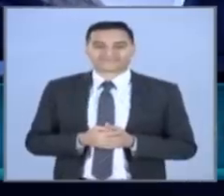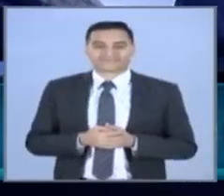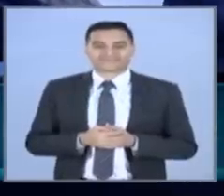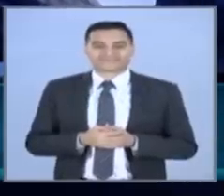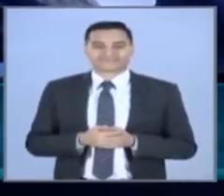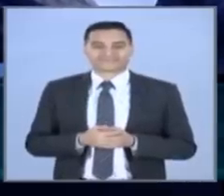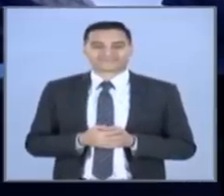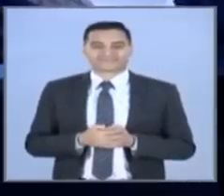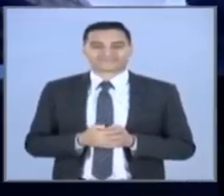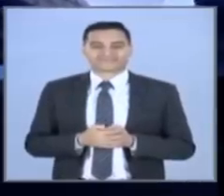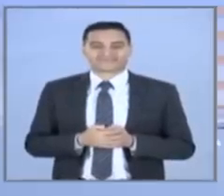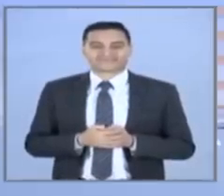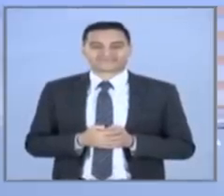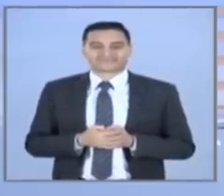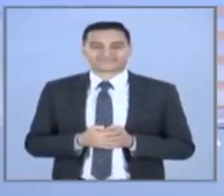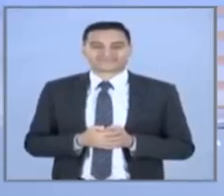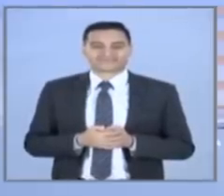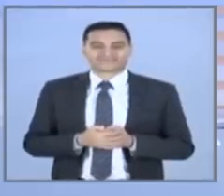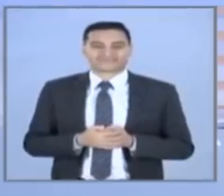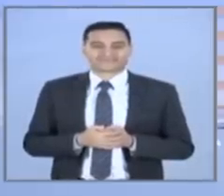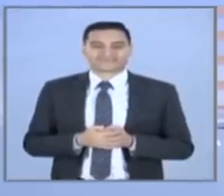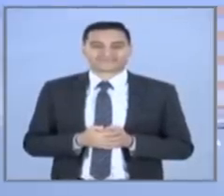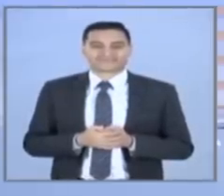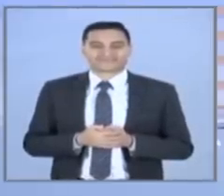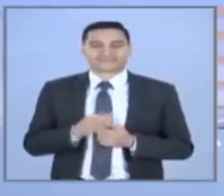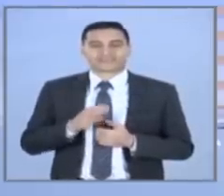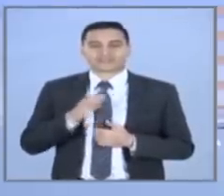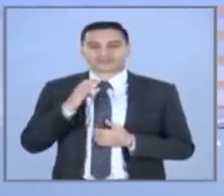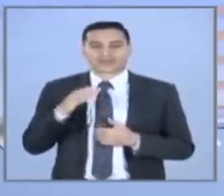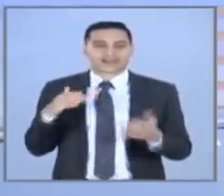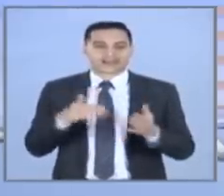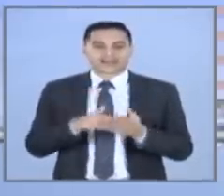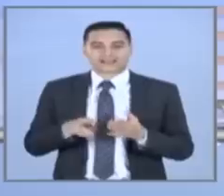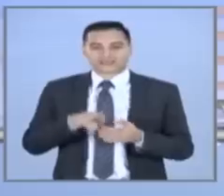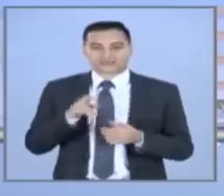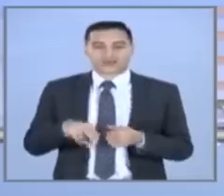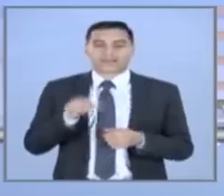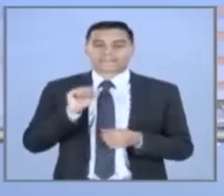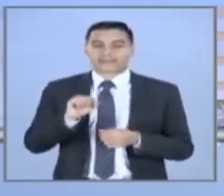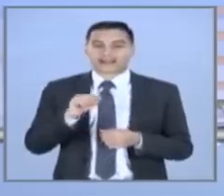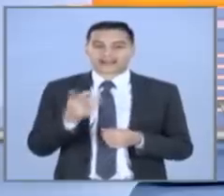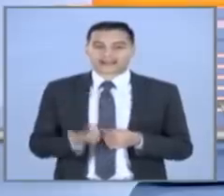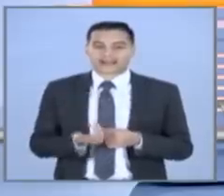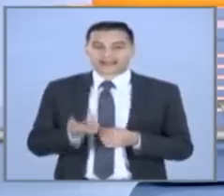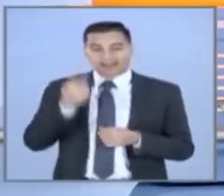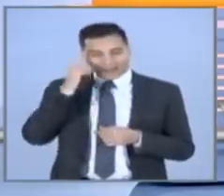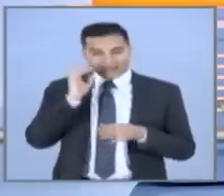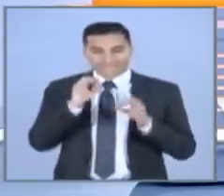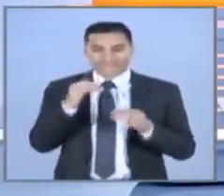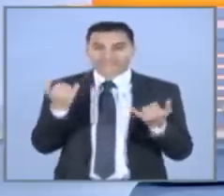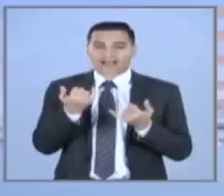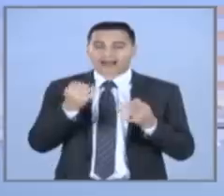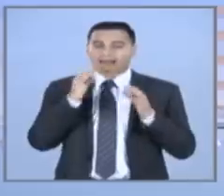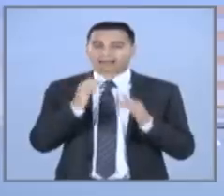الحمد لله. وكان الإجابة الثانية إندونيسيا. آخر سؤال في الفقرة، السؤال اللي جاي سؤال عارفين السهل